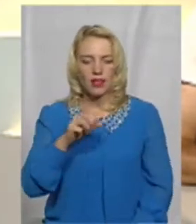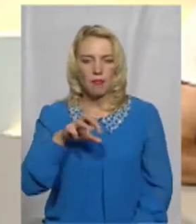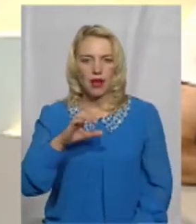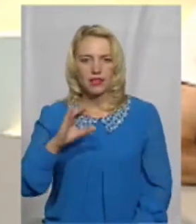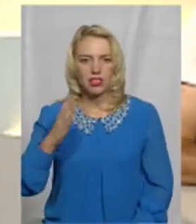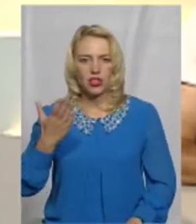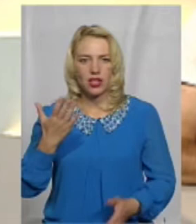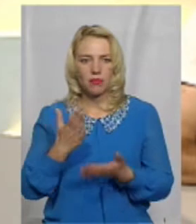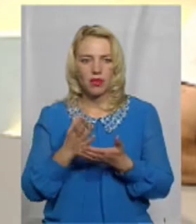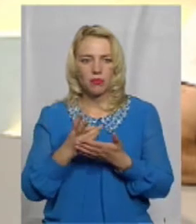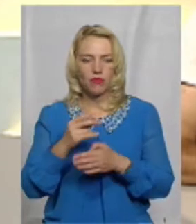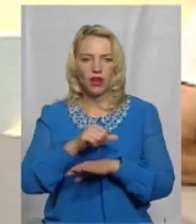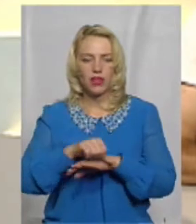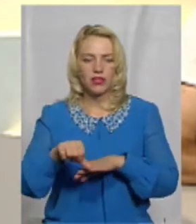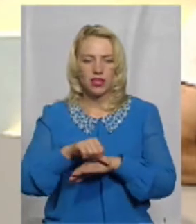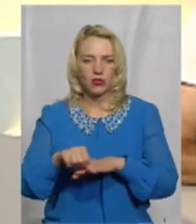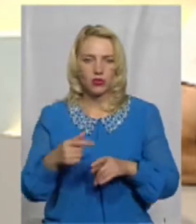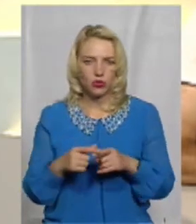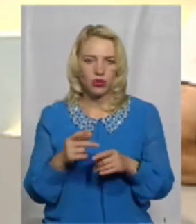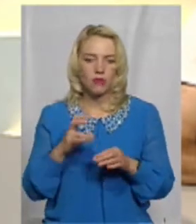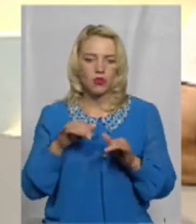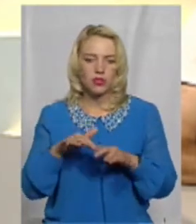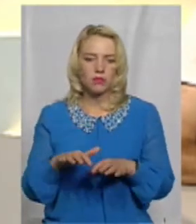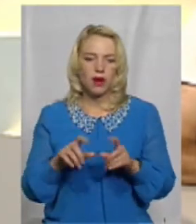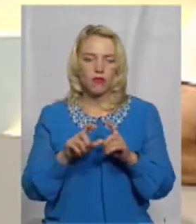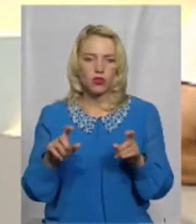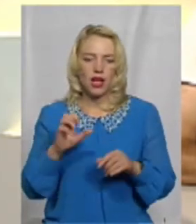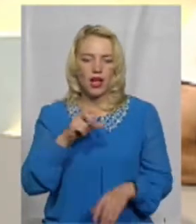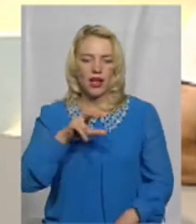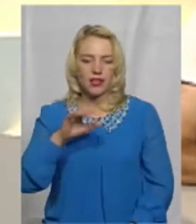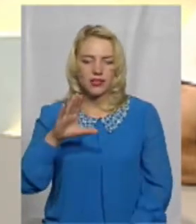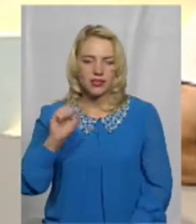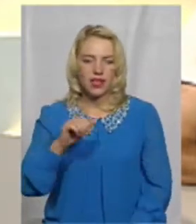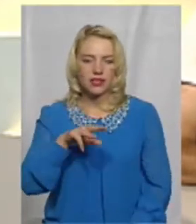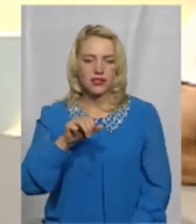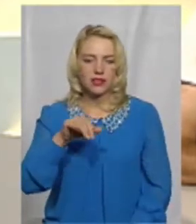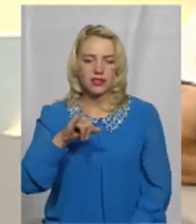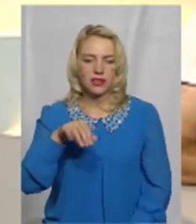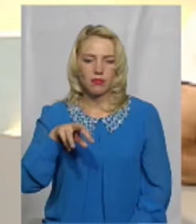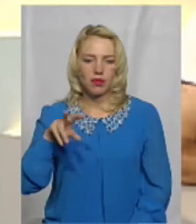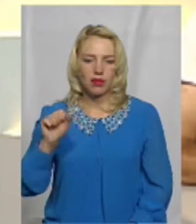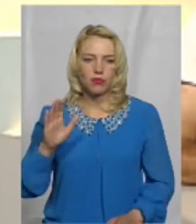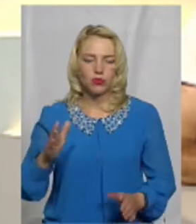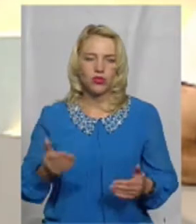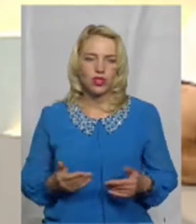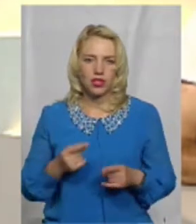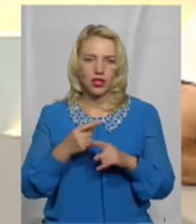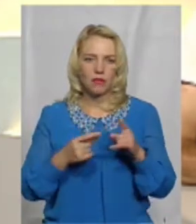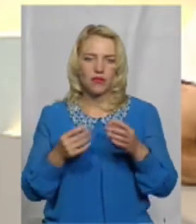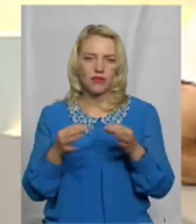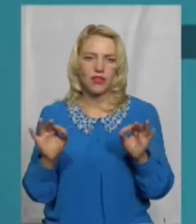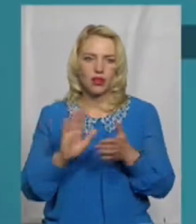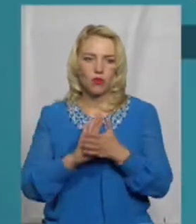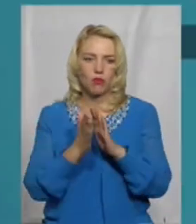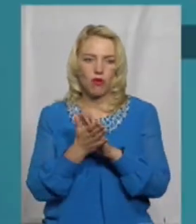перебуває за кордонах у справах фонду, розповіла, що Аліса і Цімка тепер будуть жити в напіввільних умовах.